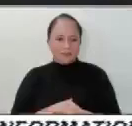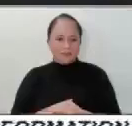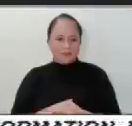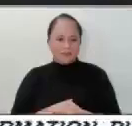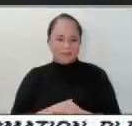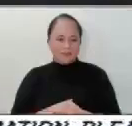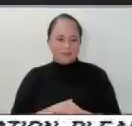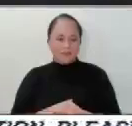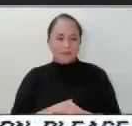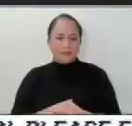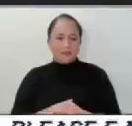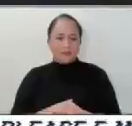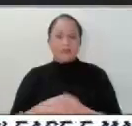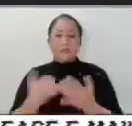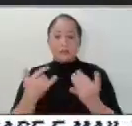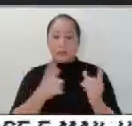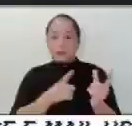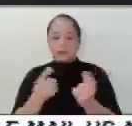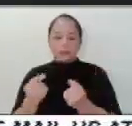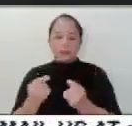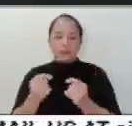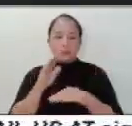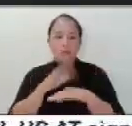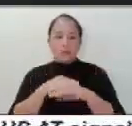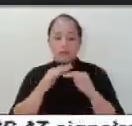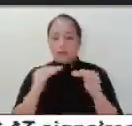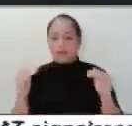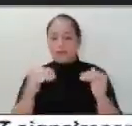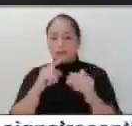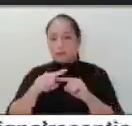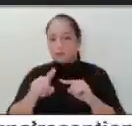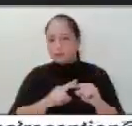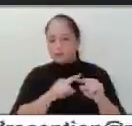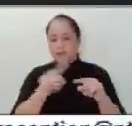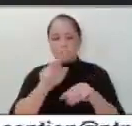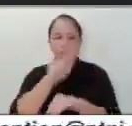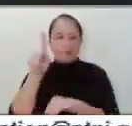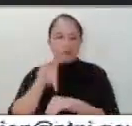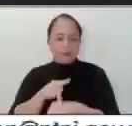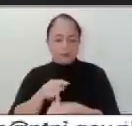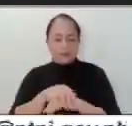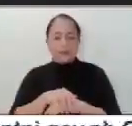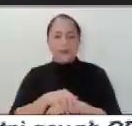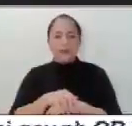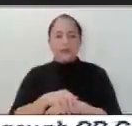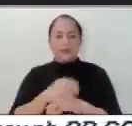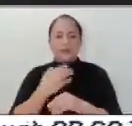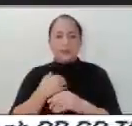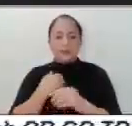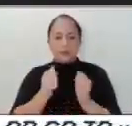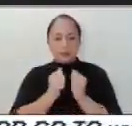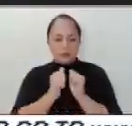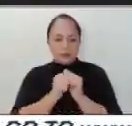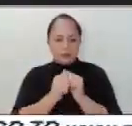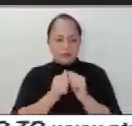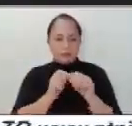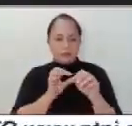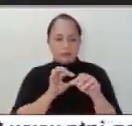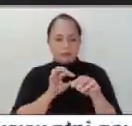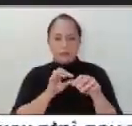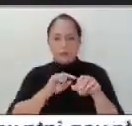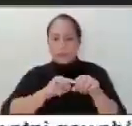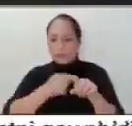Paiiralin na rin ang alert level system sa iba't ibang panig ng bansa kasunod ng pilot implementation nito sa Metro